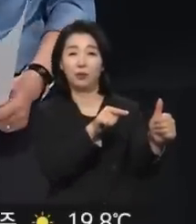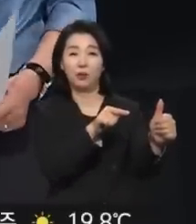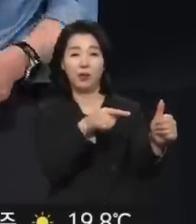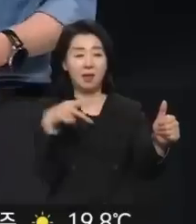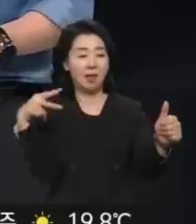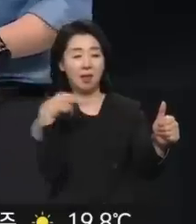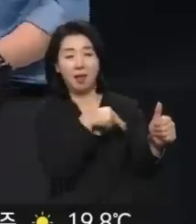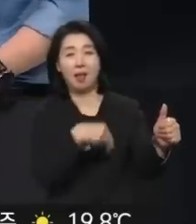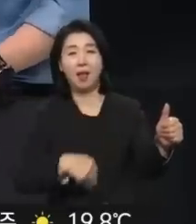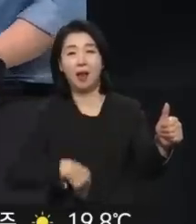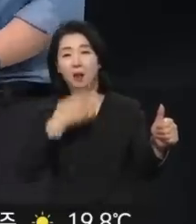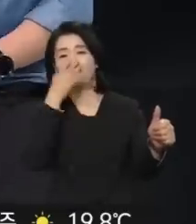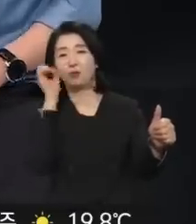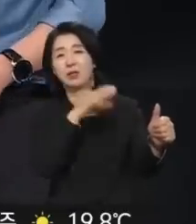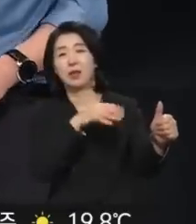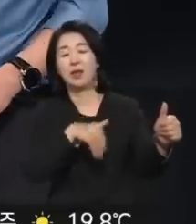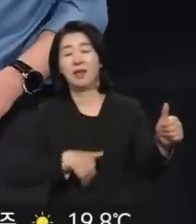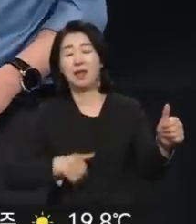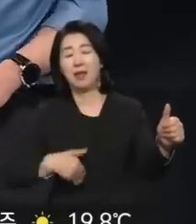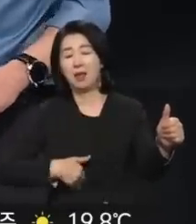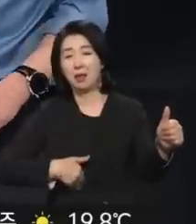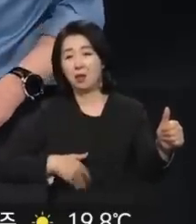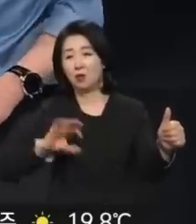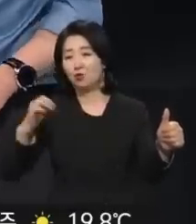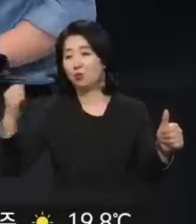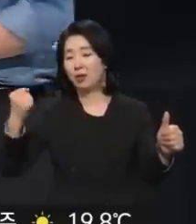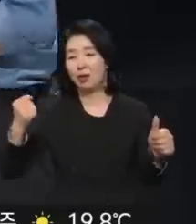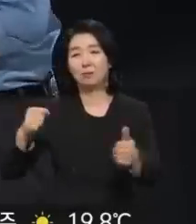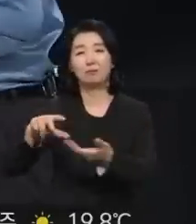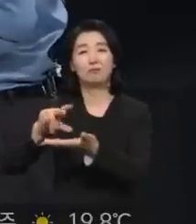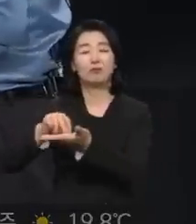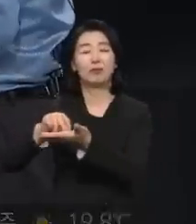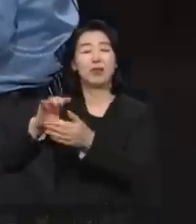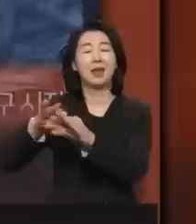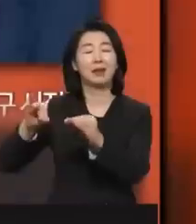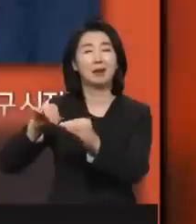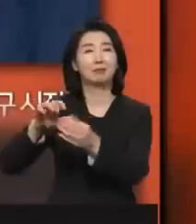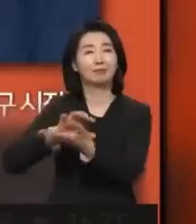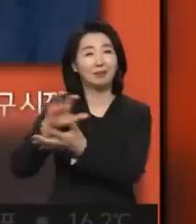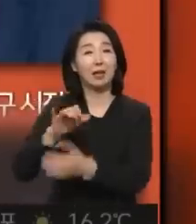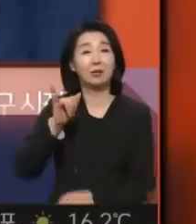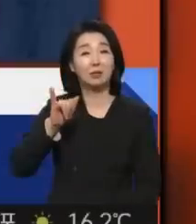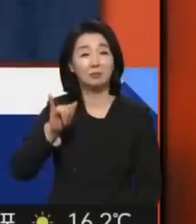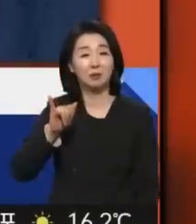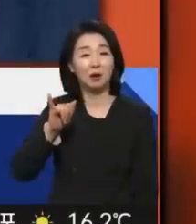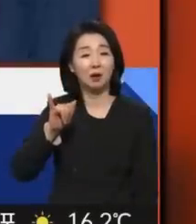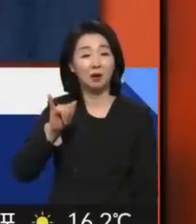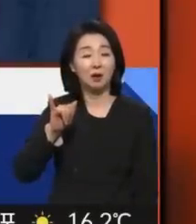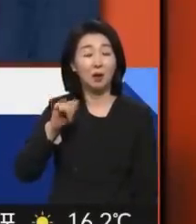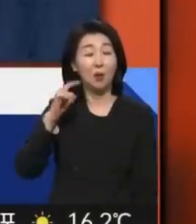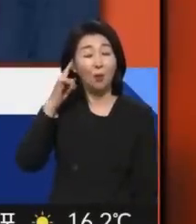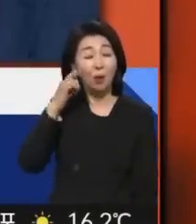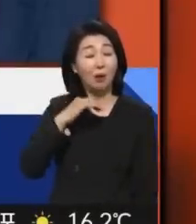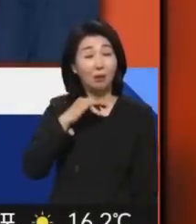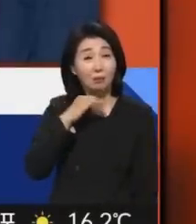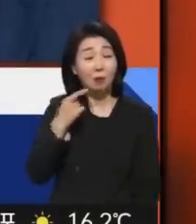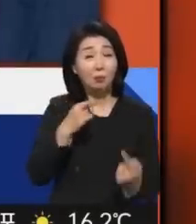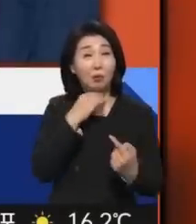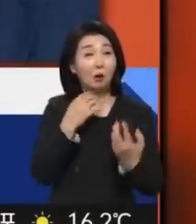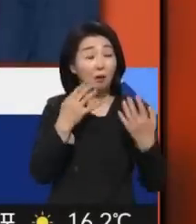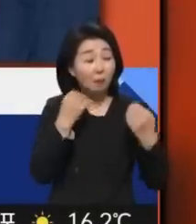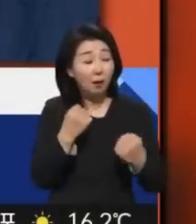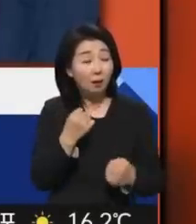하라, 무시하라. 당내 해법은 갈리는데요. 머리가 허해가지고 내보다 나이가 훨씬 많은 줄